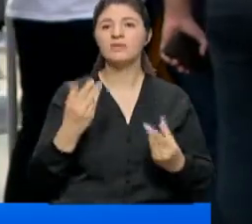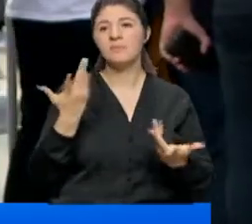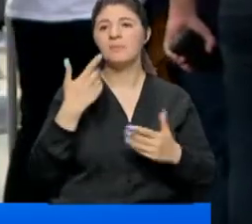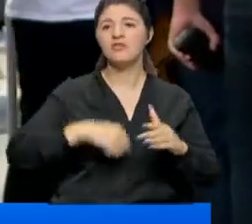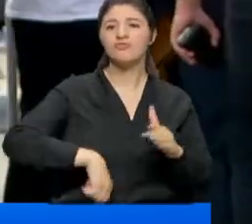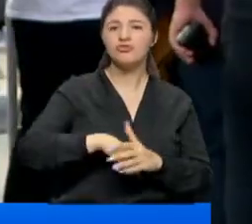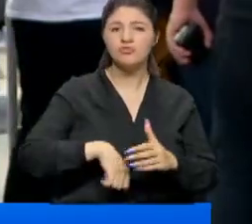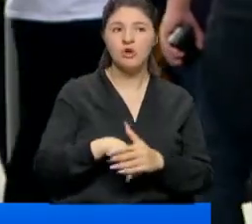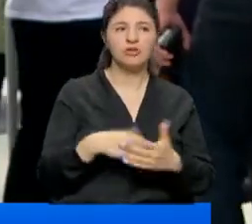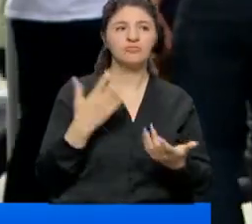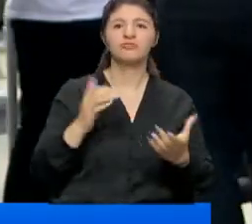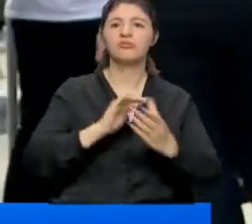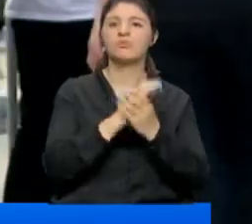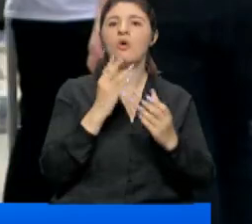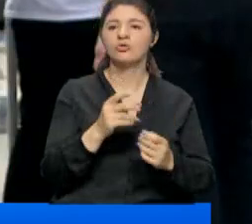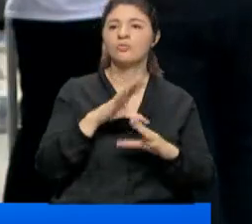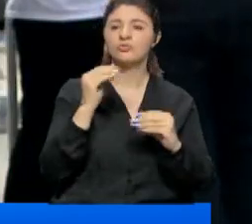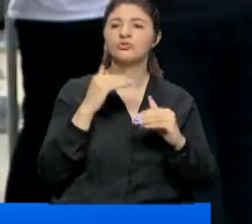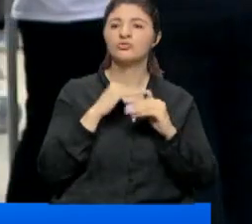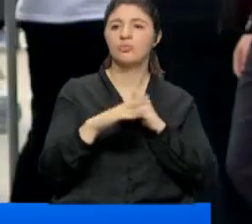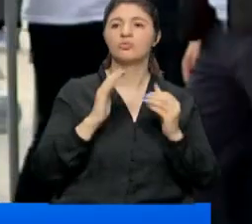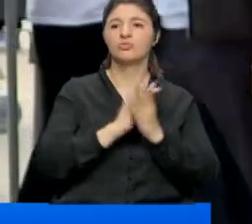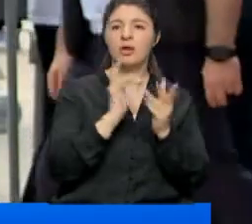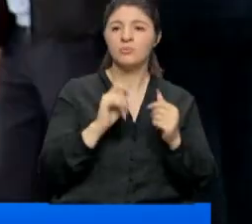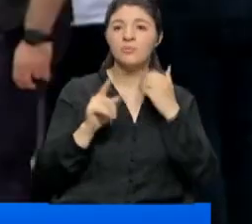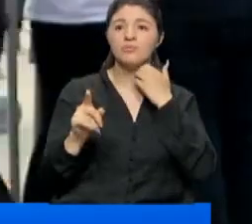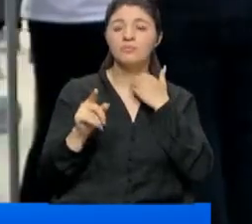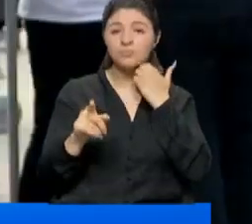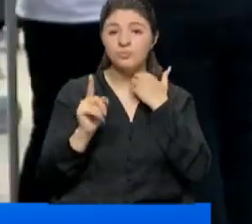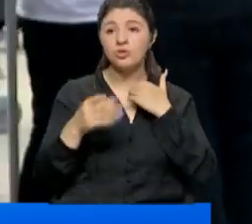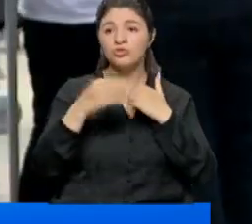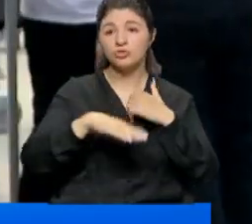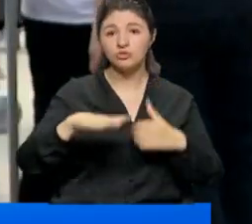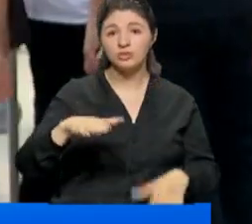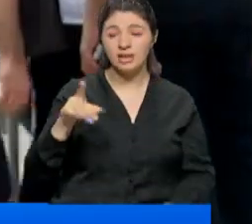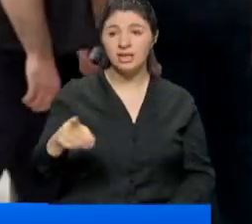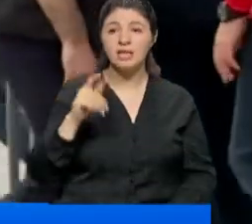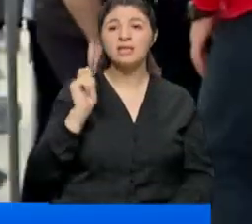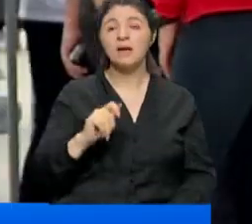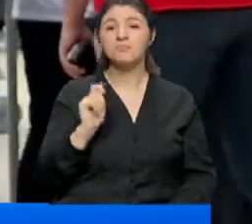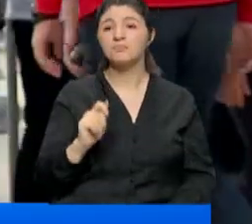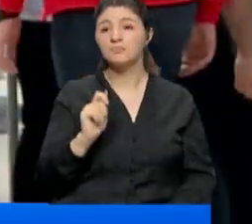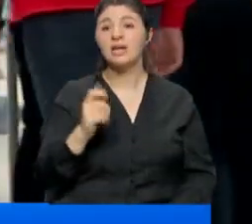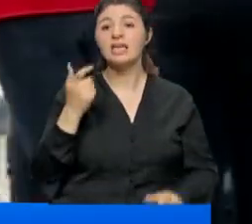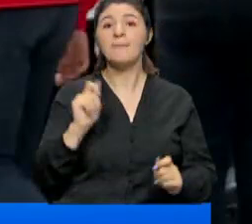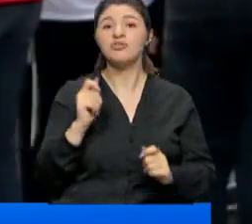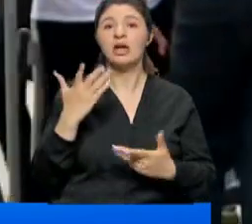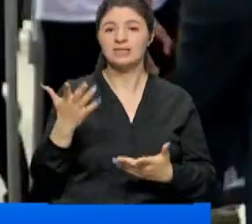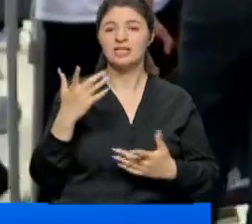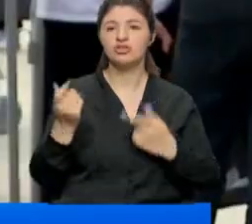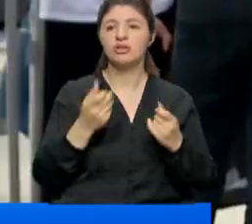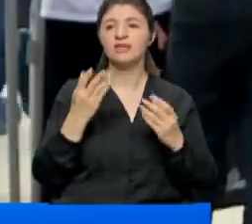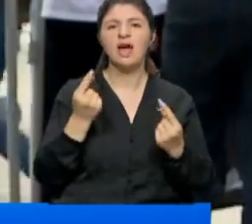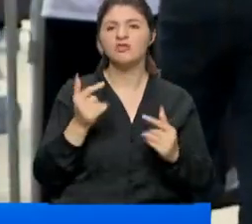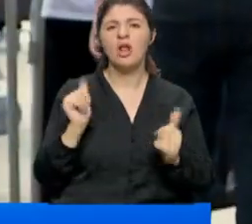nasılki bir Futbol Şampiyonası olduğunda tüm toplumunu kutluyor buradaki çocukların yaptıkları yapacakları işler